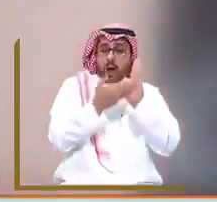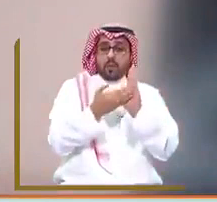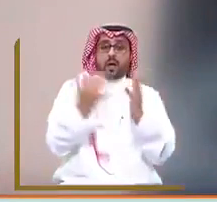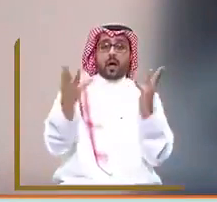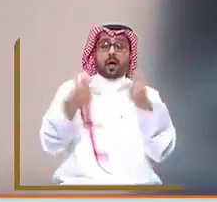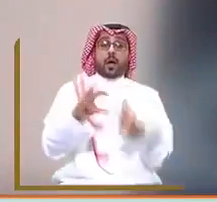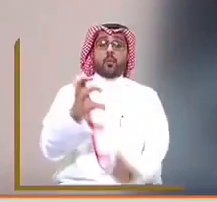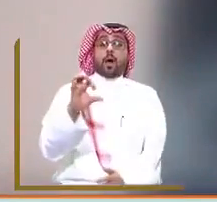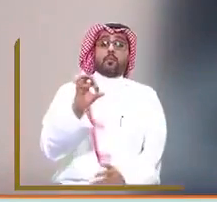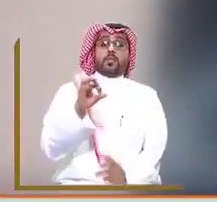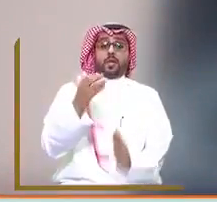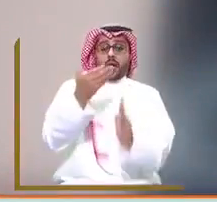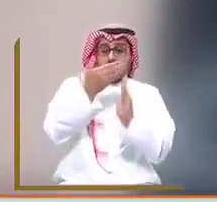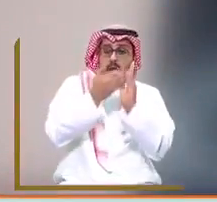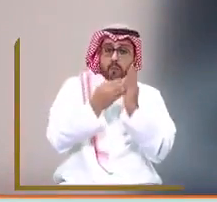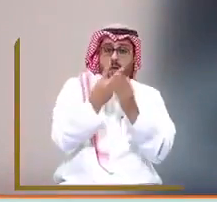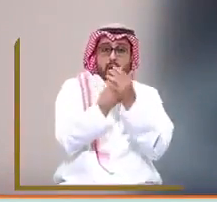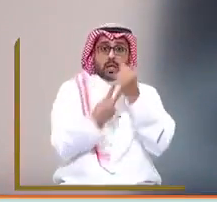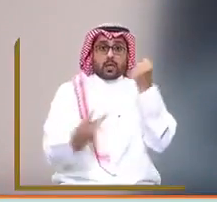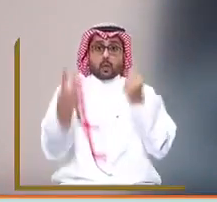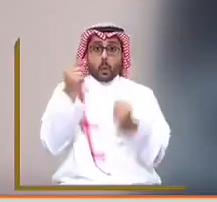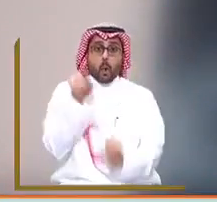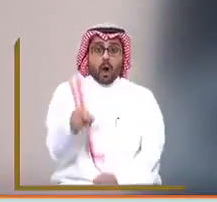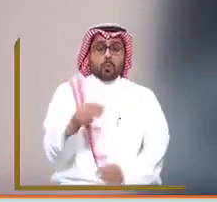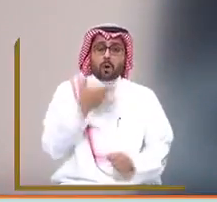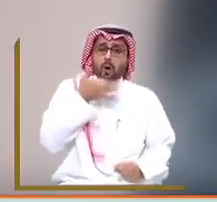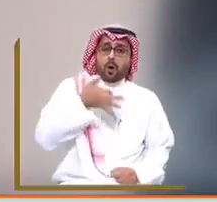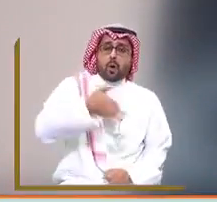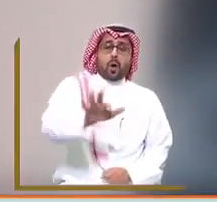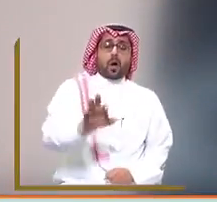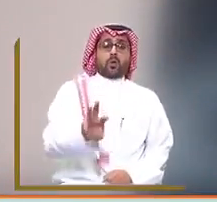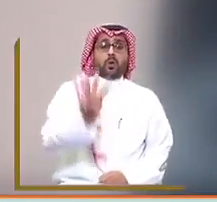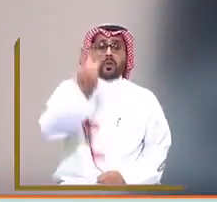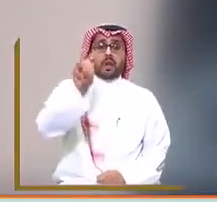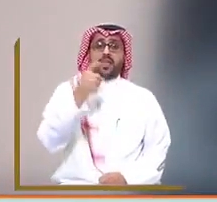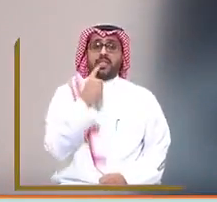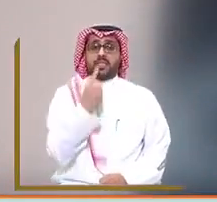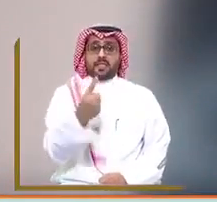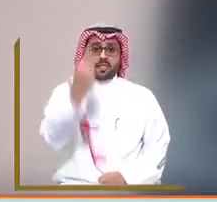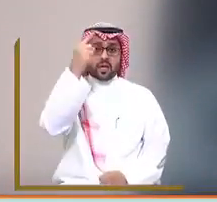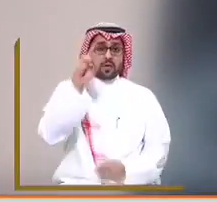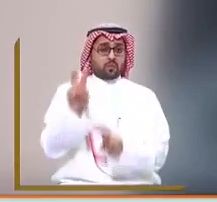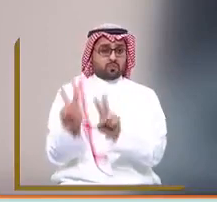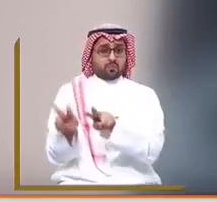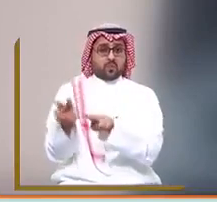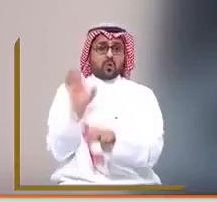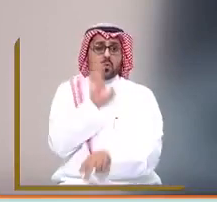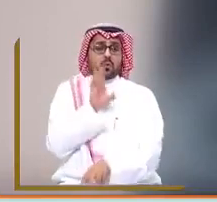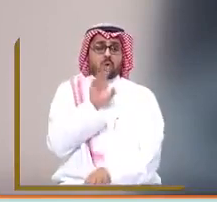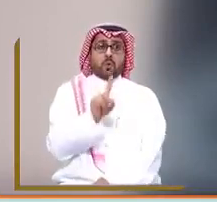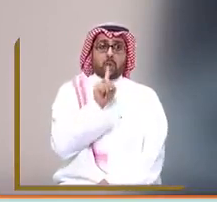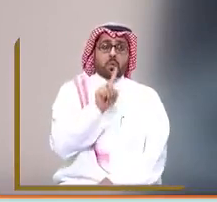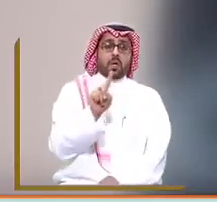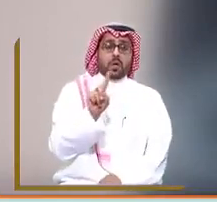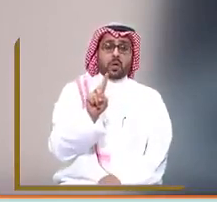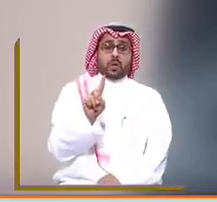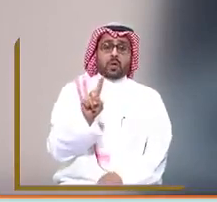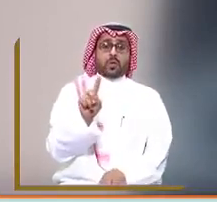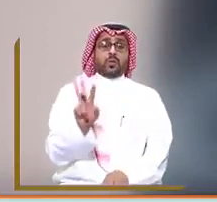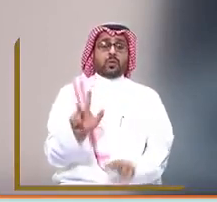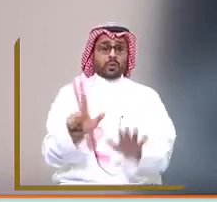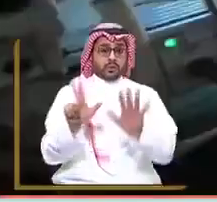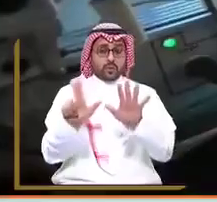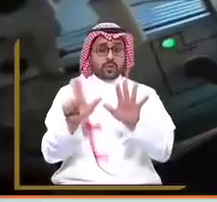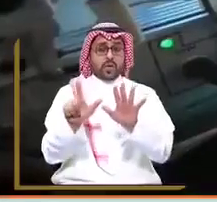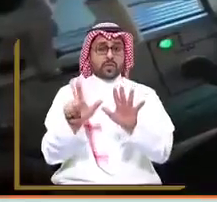رقم 50 ضمن خبرة رائدة للمملكة على مدى 3 عقود تمت فيها دراسة 117 حالة